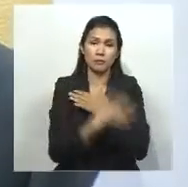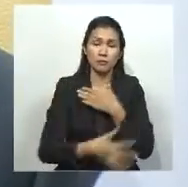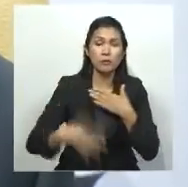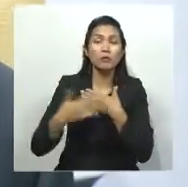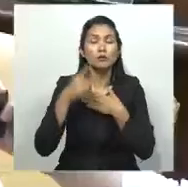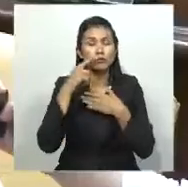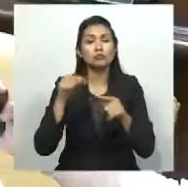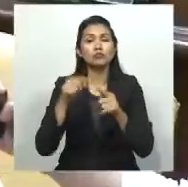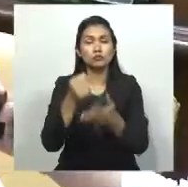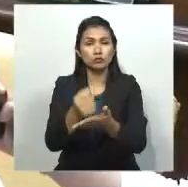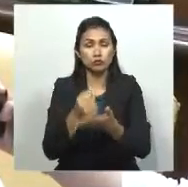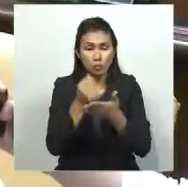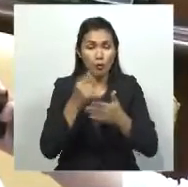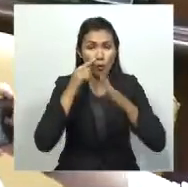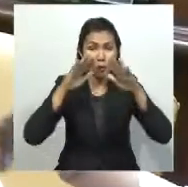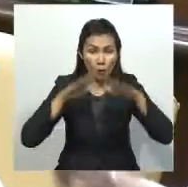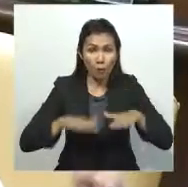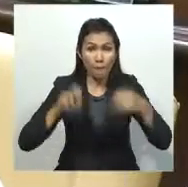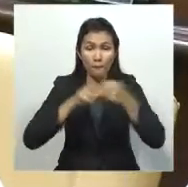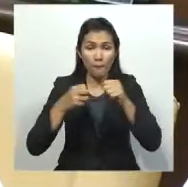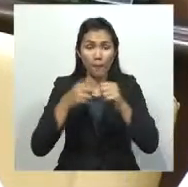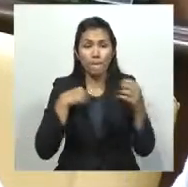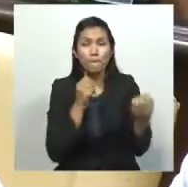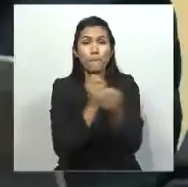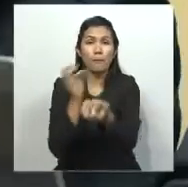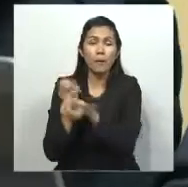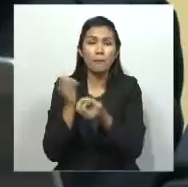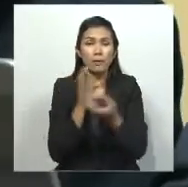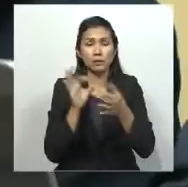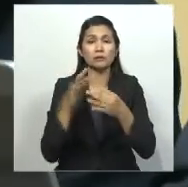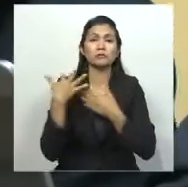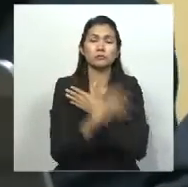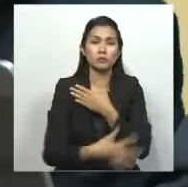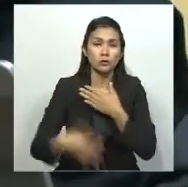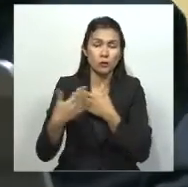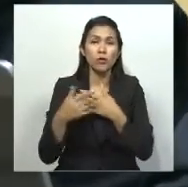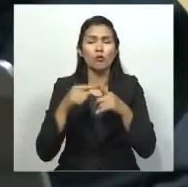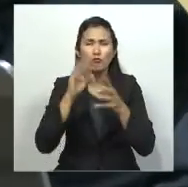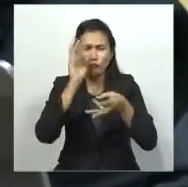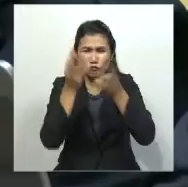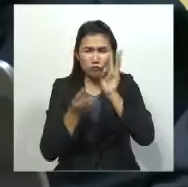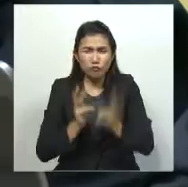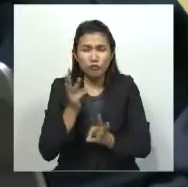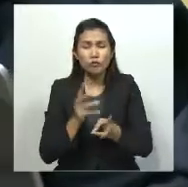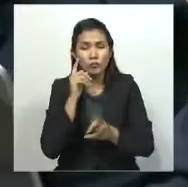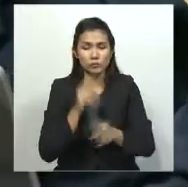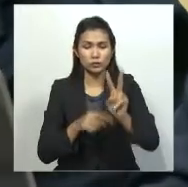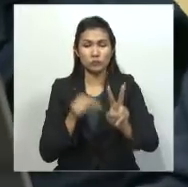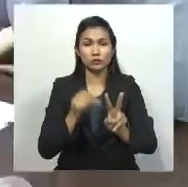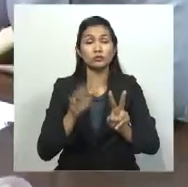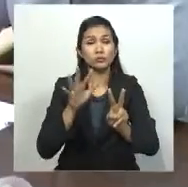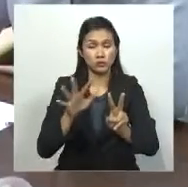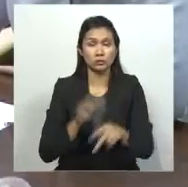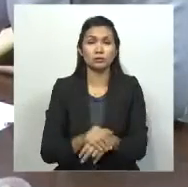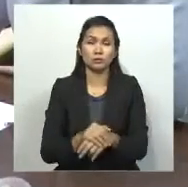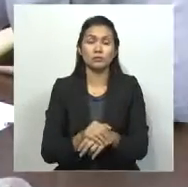สุขเพื่อลดปัญหาและป้องกันผลกระทบต่อสุขภาพจากฝุ่นละอองขนาดเล็กไม่เกิน 2.5 ไม